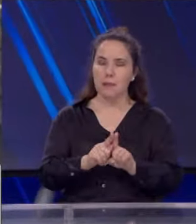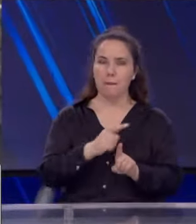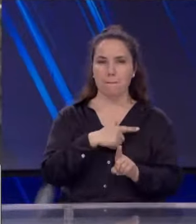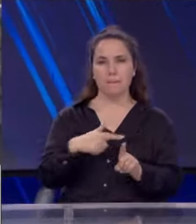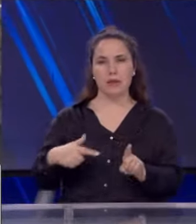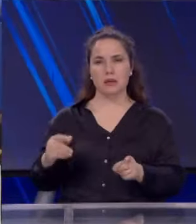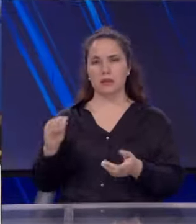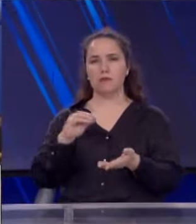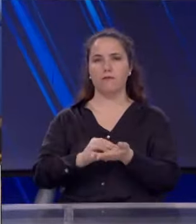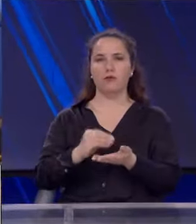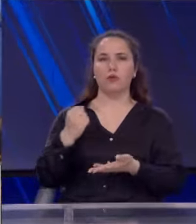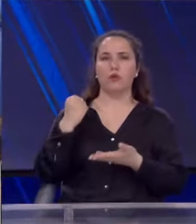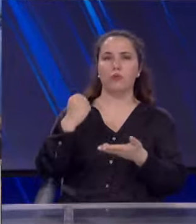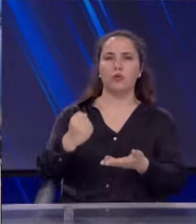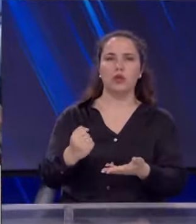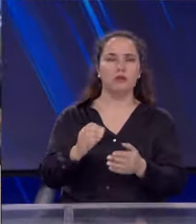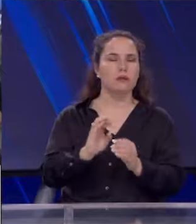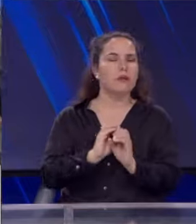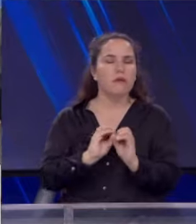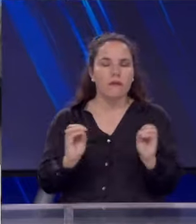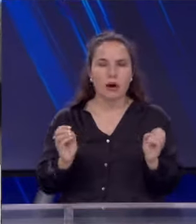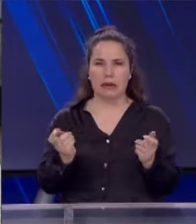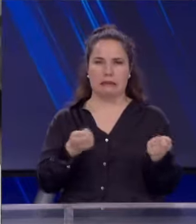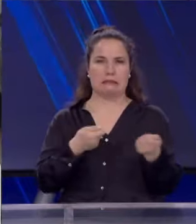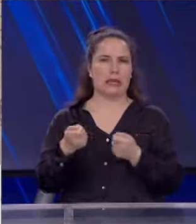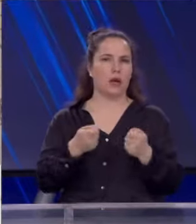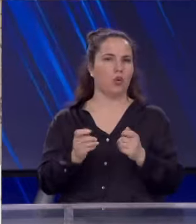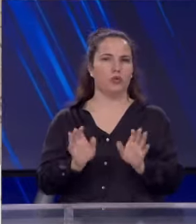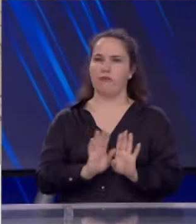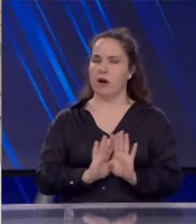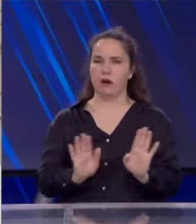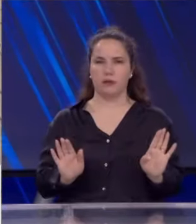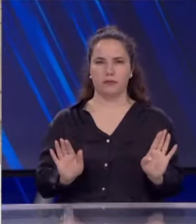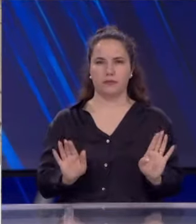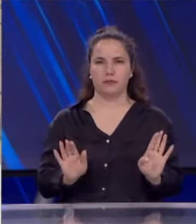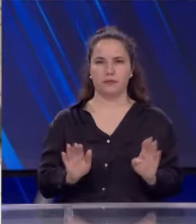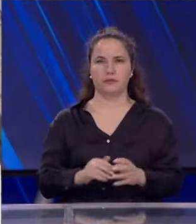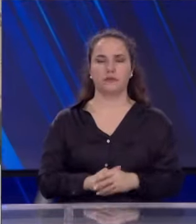qytetarët dhe tregtarët kërkojnë më shumë vëmendje ndaj sigurisë ushqimore.